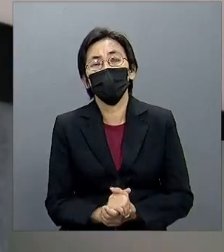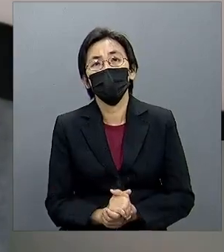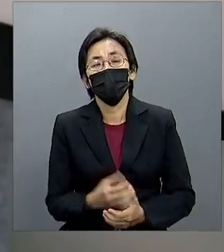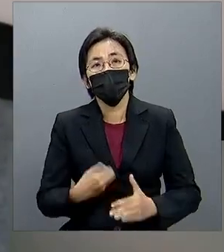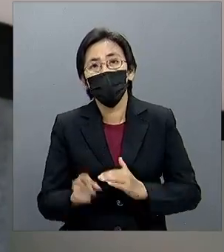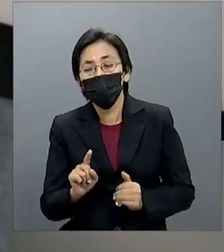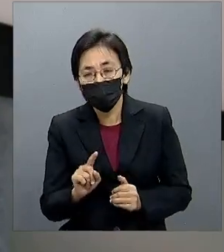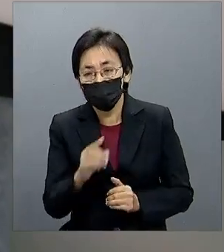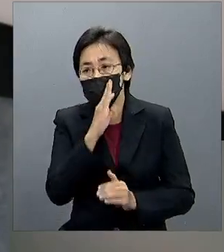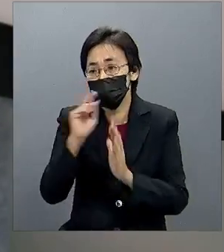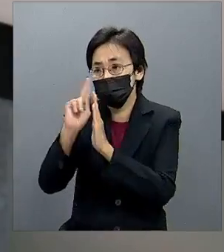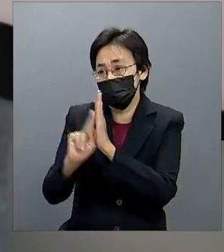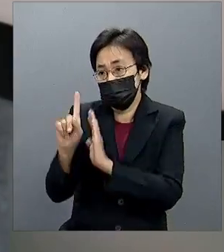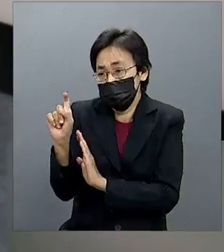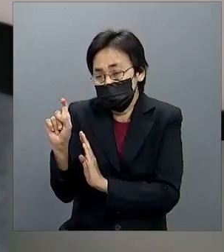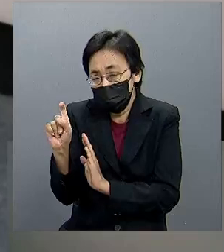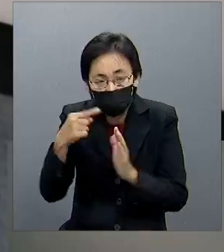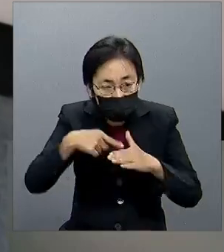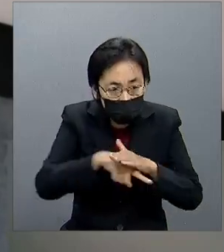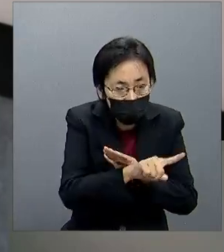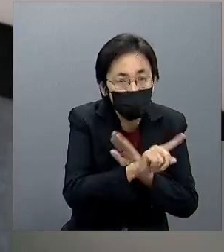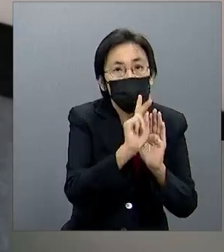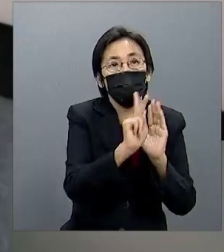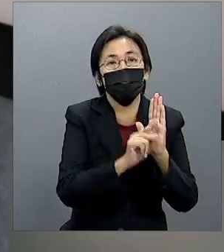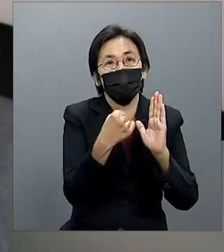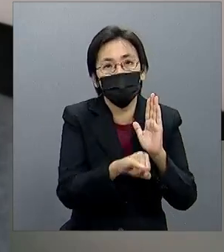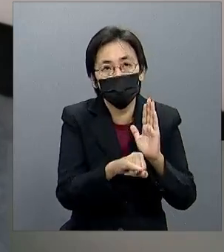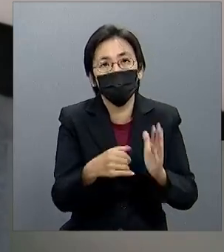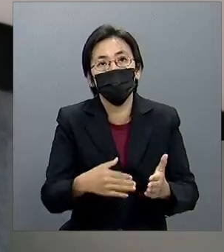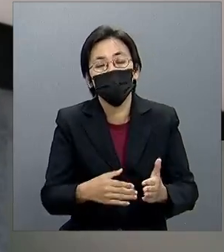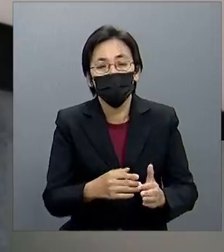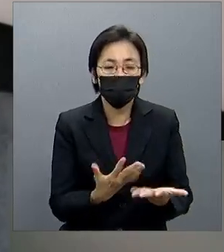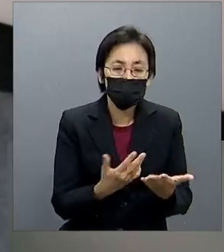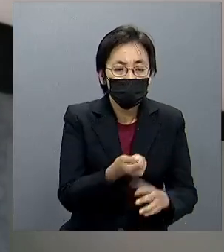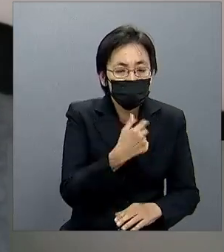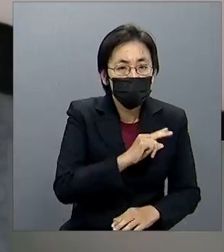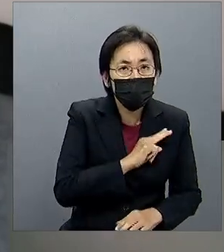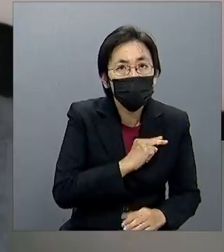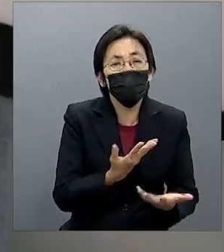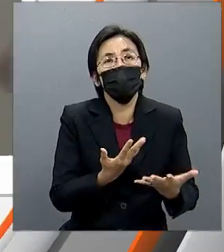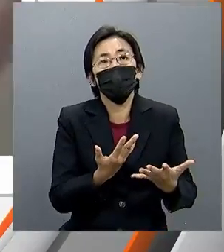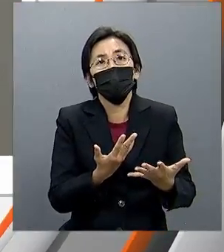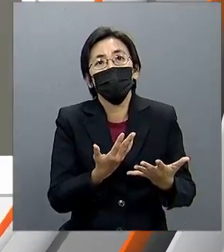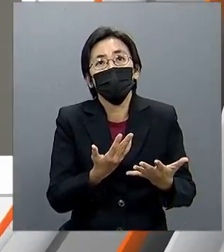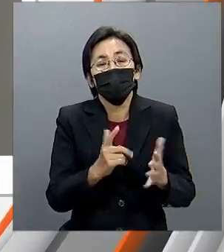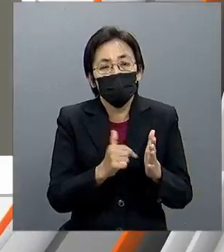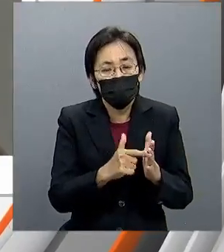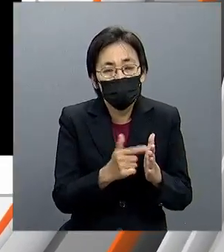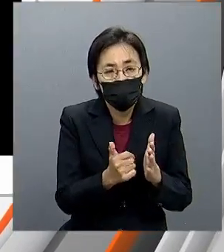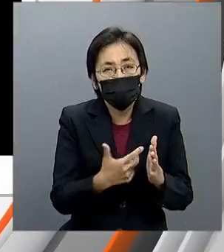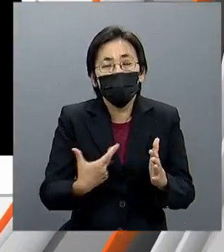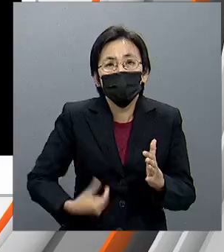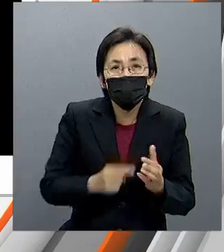ที่มันผิดกฎหมายนะครับหรือว่าช่องทางที่มันเสี่ยงอันตรายมากขึ้นไม่ว่าจะเป็นยาทำแท้งเถื่อนหรือว่าวิธีการที่มัน